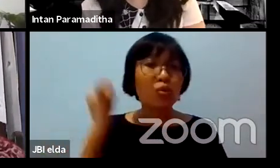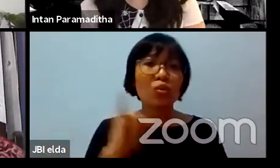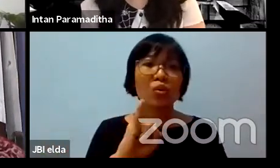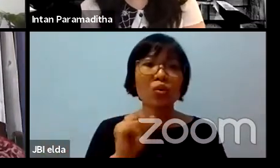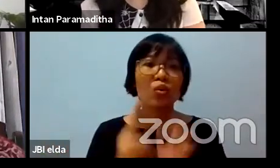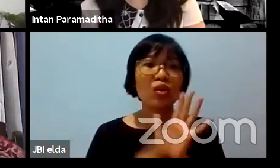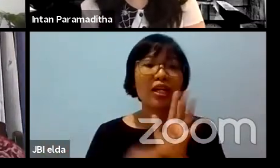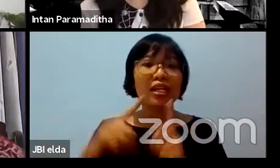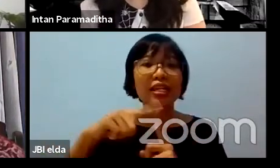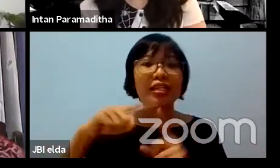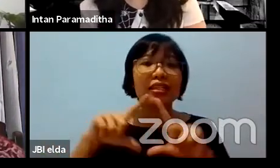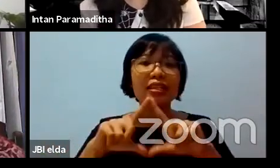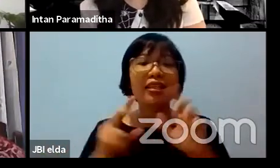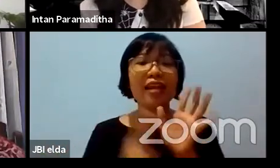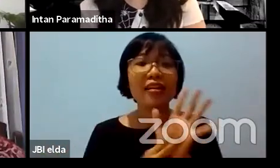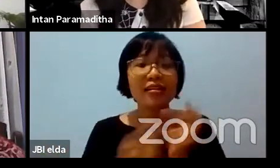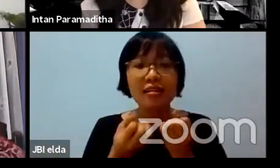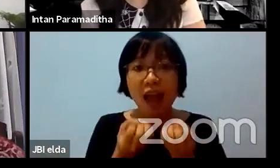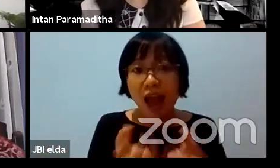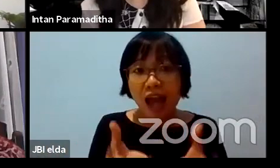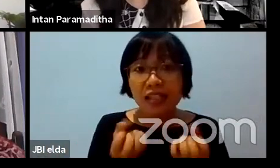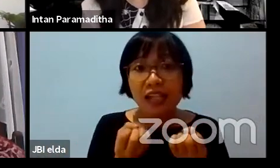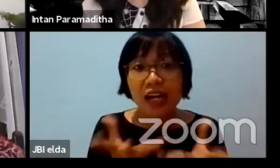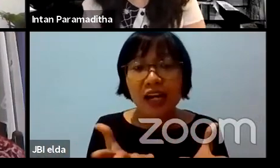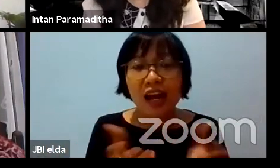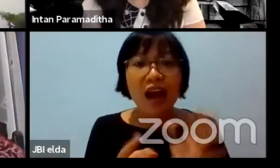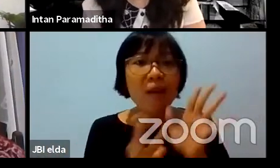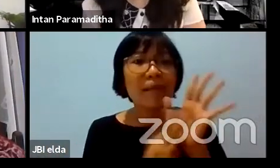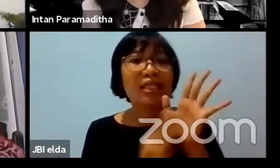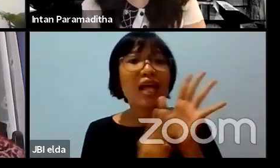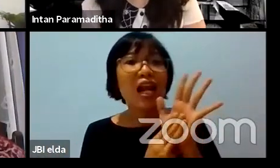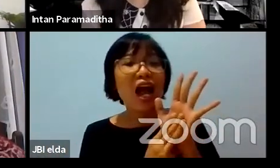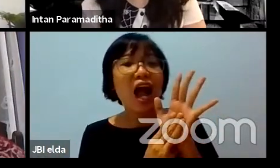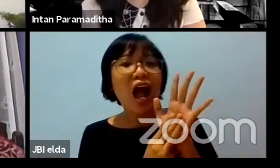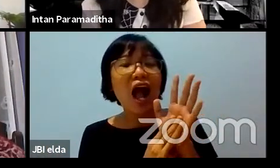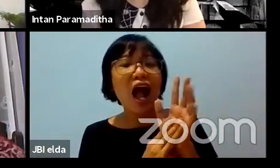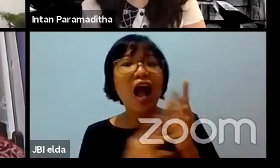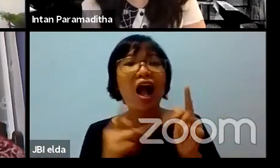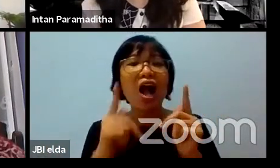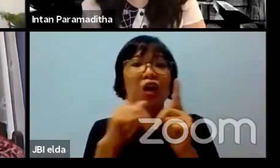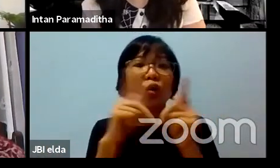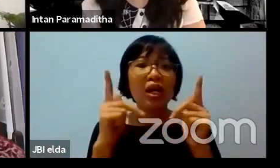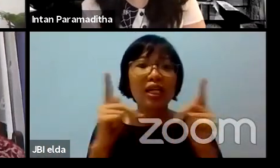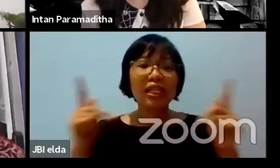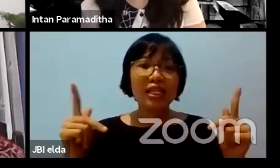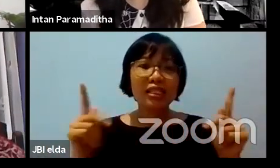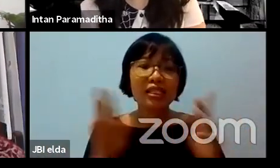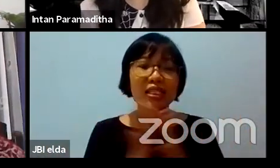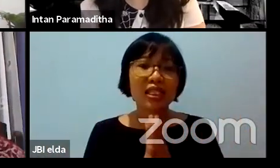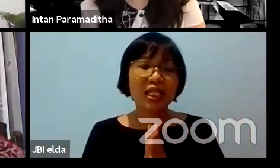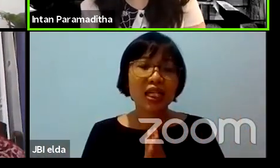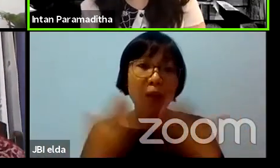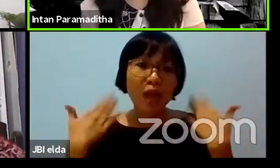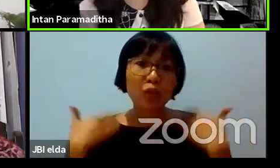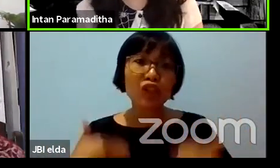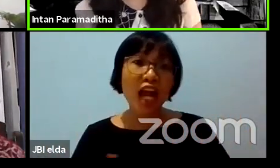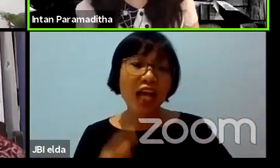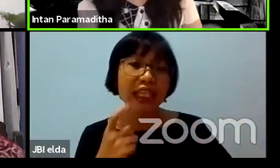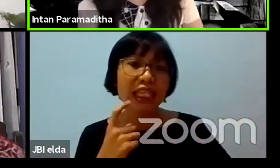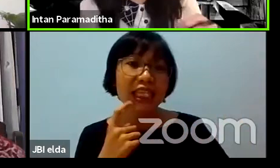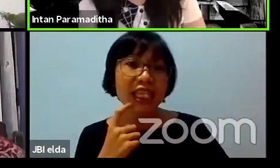mengajar, Mbak? Persoalan khas terkait dengan seksisme dan diskriminasi gender di sana?